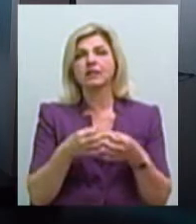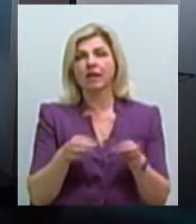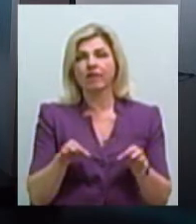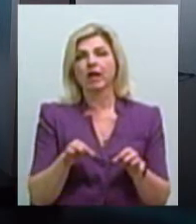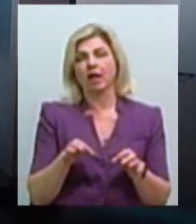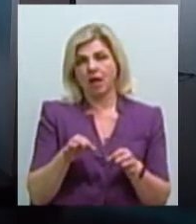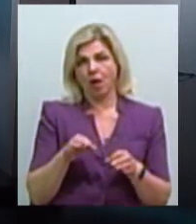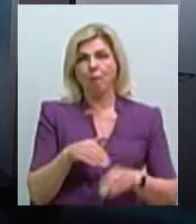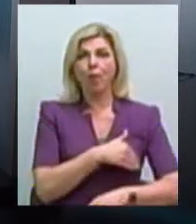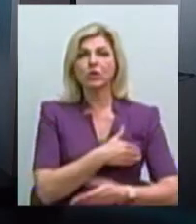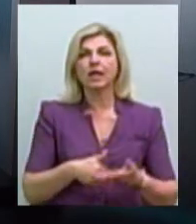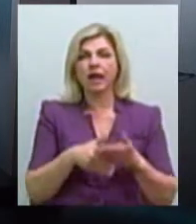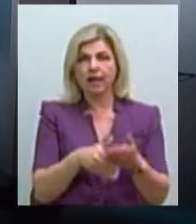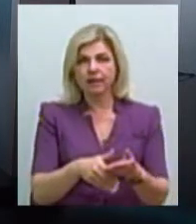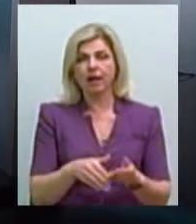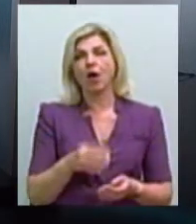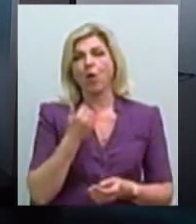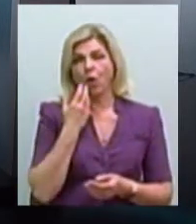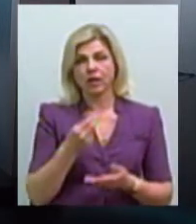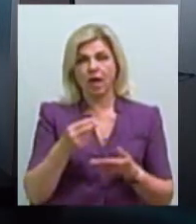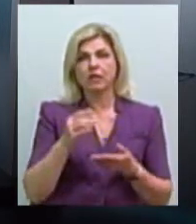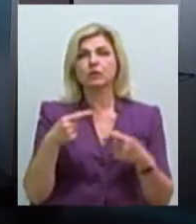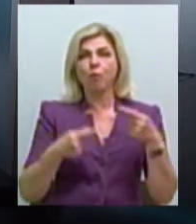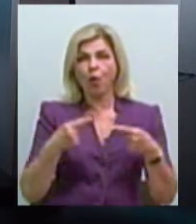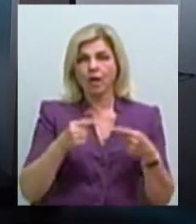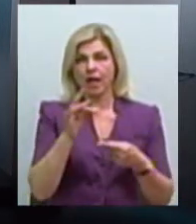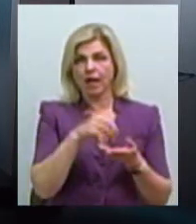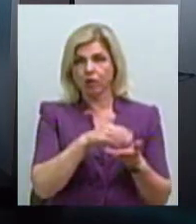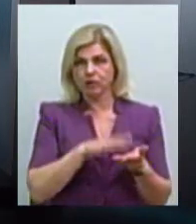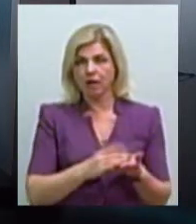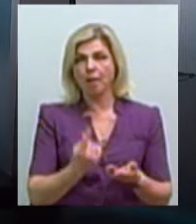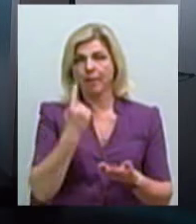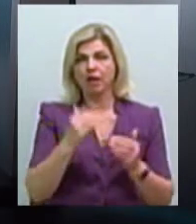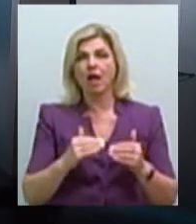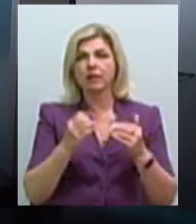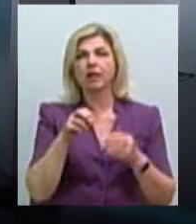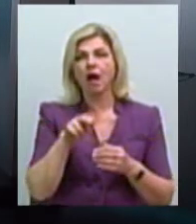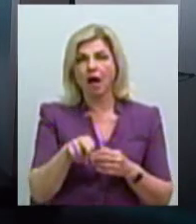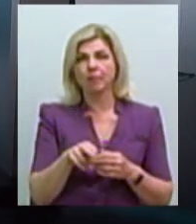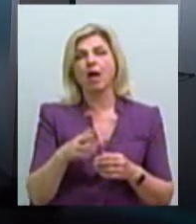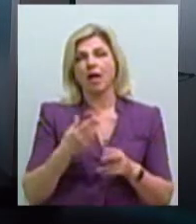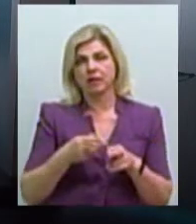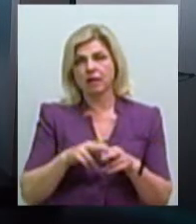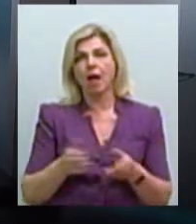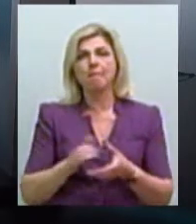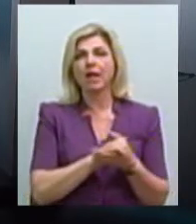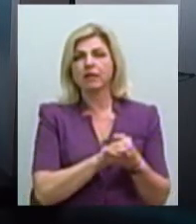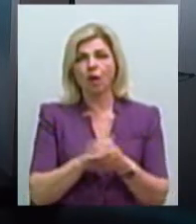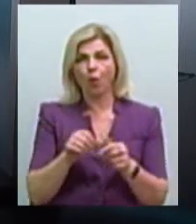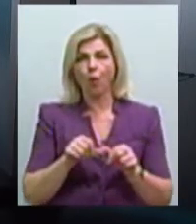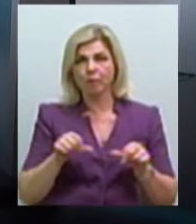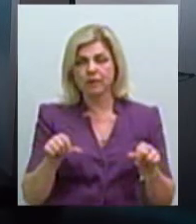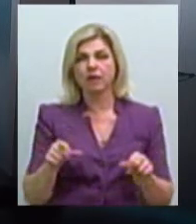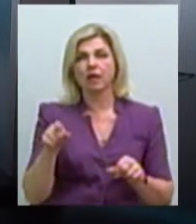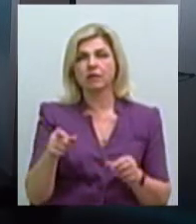національної служби. Тобто, коли спір зареєстровано, то першим етапом є створення примирної комісії. Вона складається із